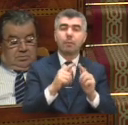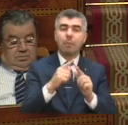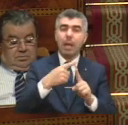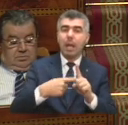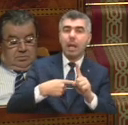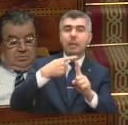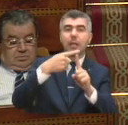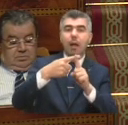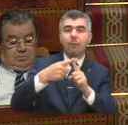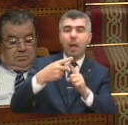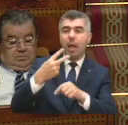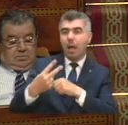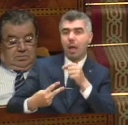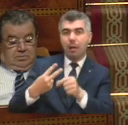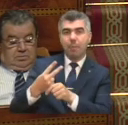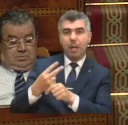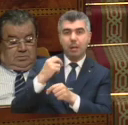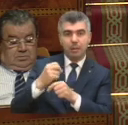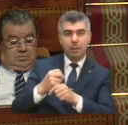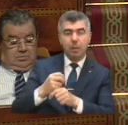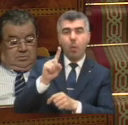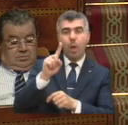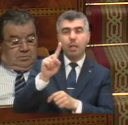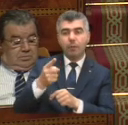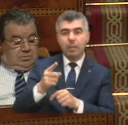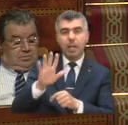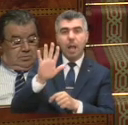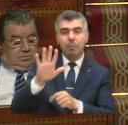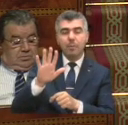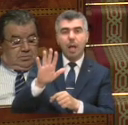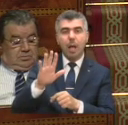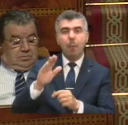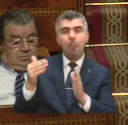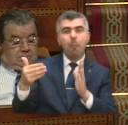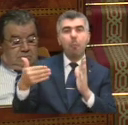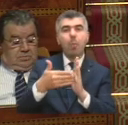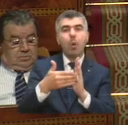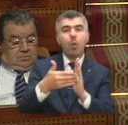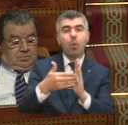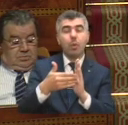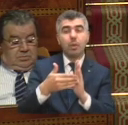السنتين الاخيرتين، 1.5 مليون عاطل. سيد الوزير،